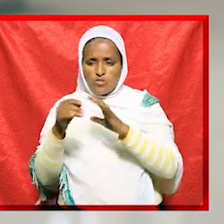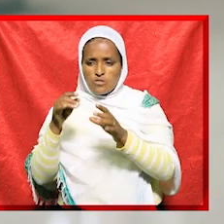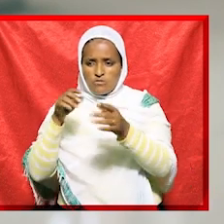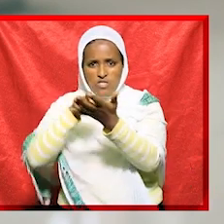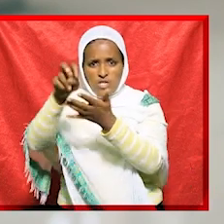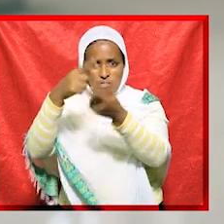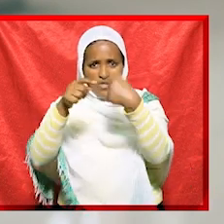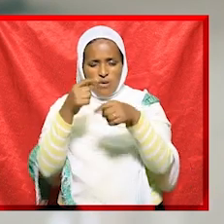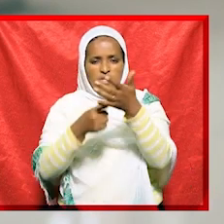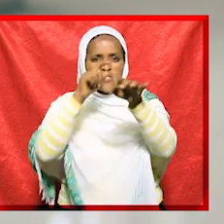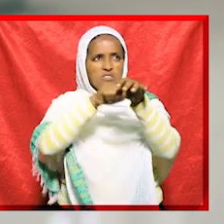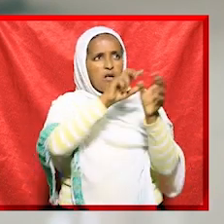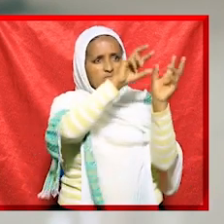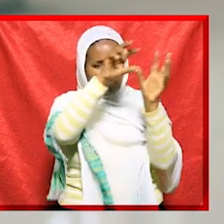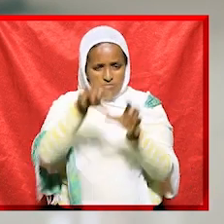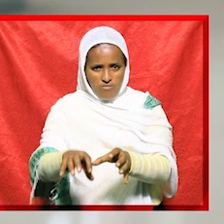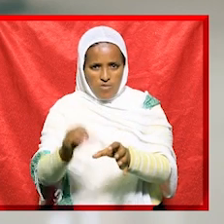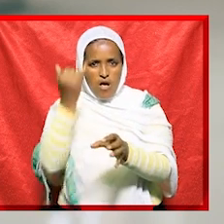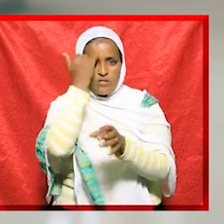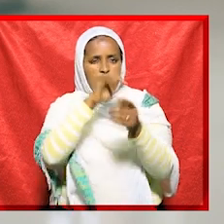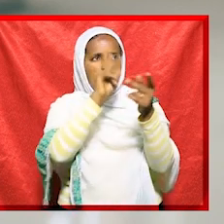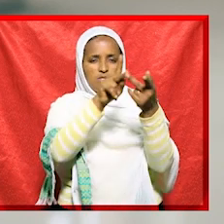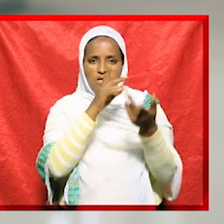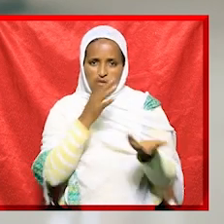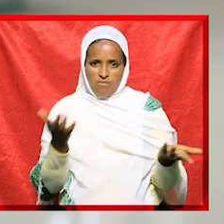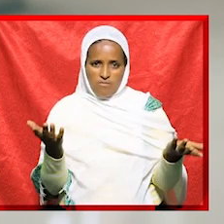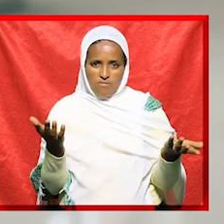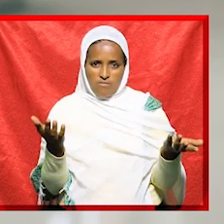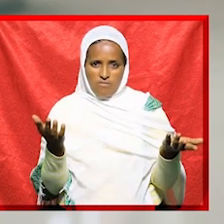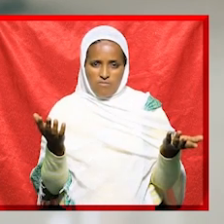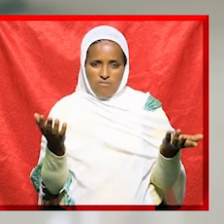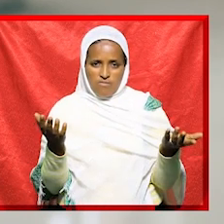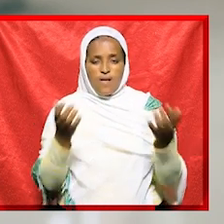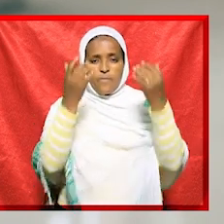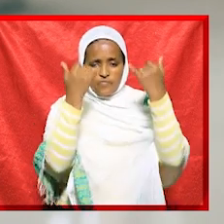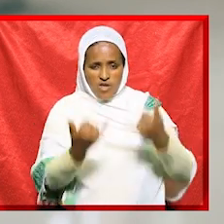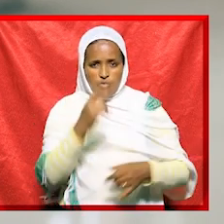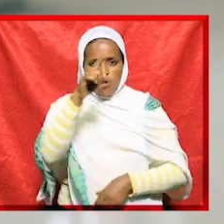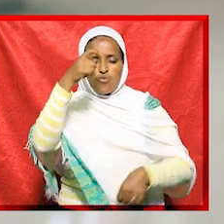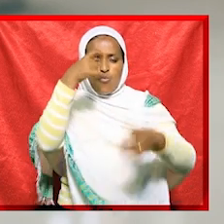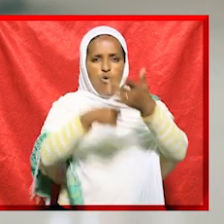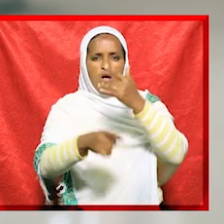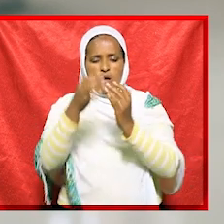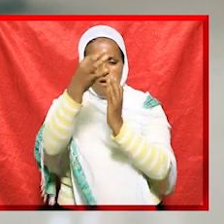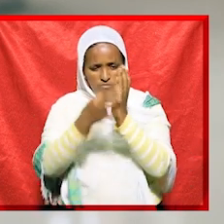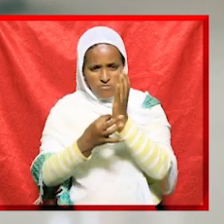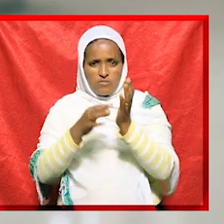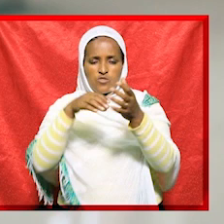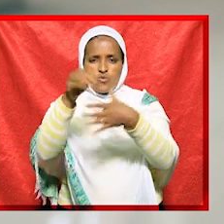ኢትዮጵያ ውስጥ ስደት ስለመጣ በዚህ ሰዓት ወረራ ለማድረግ ነበር የመጣው። ግን አልተሳካላቸውም። አሁን አንድ ዋጋ